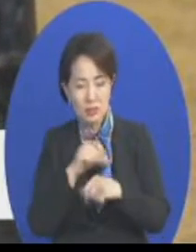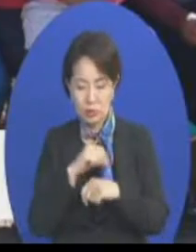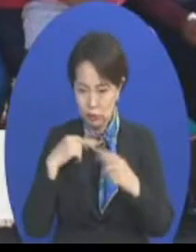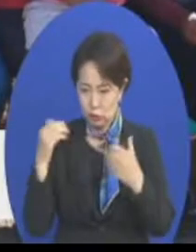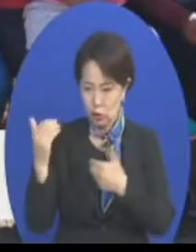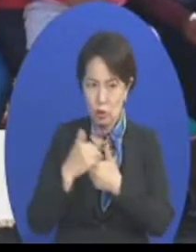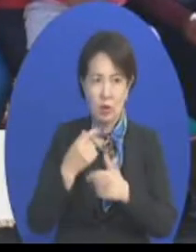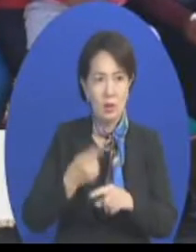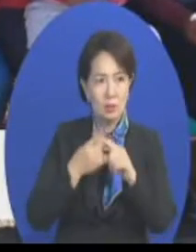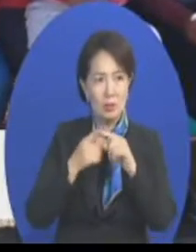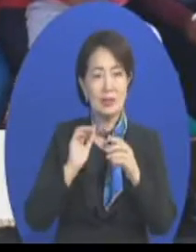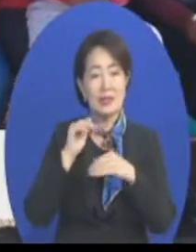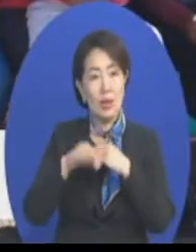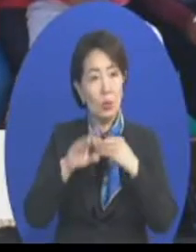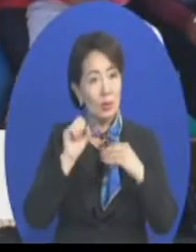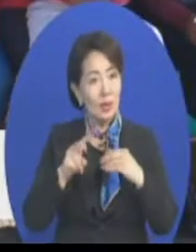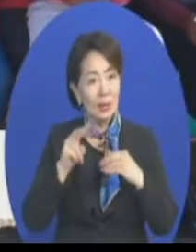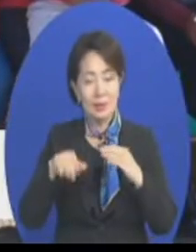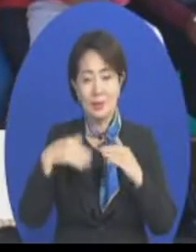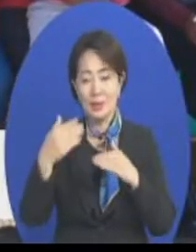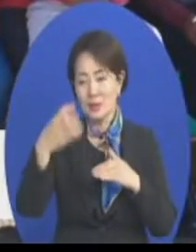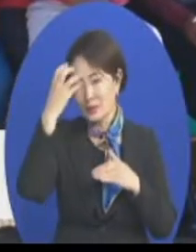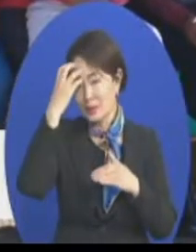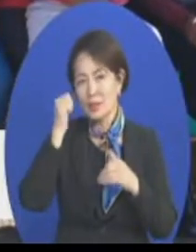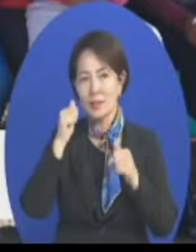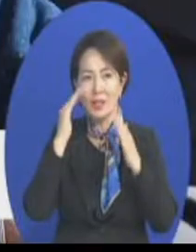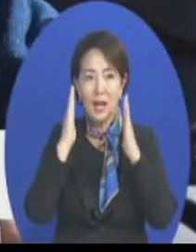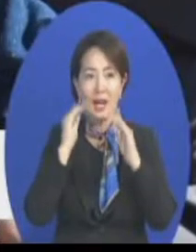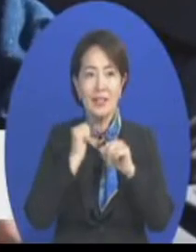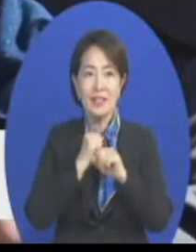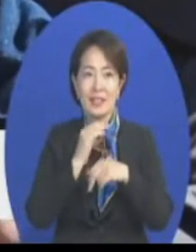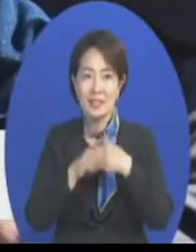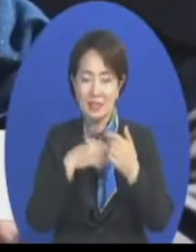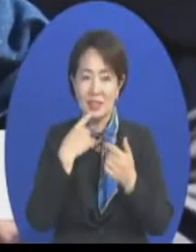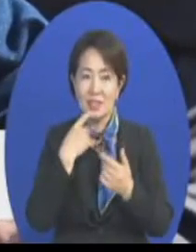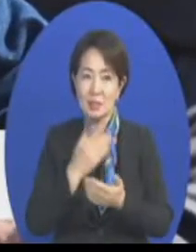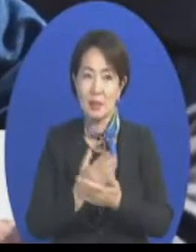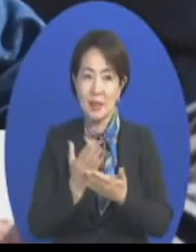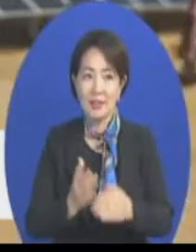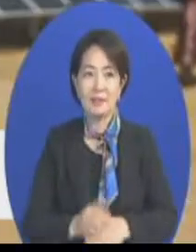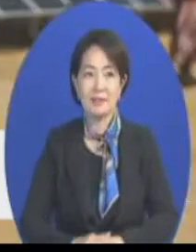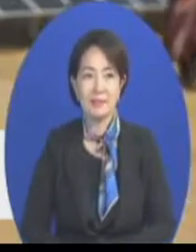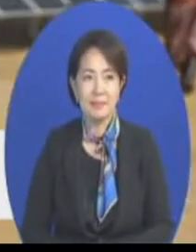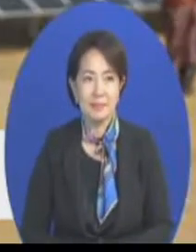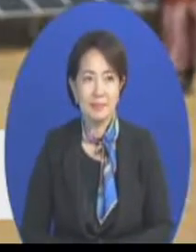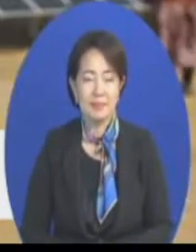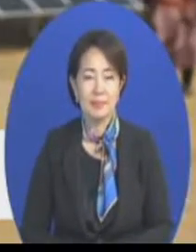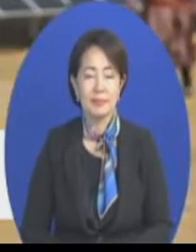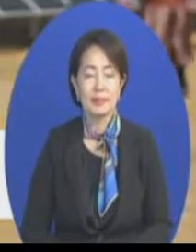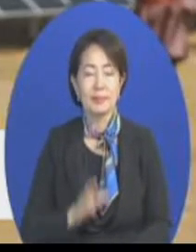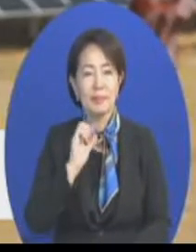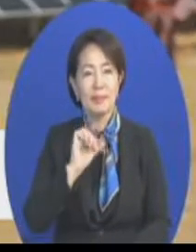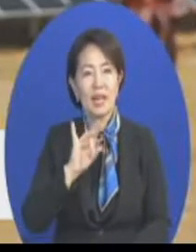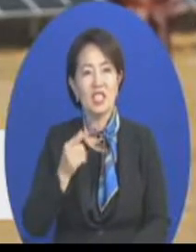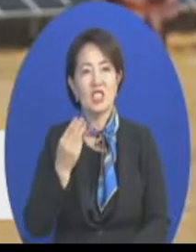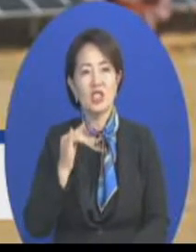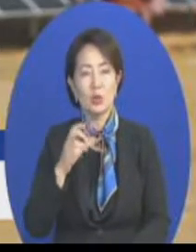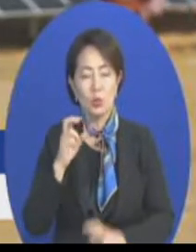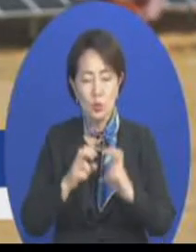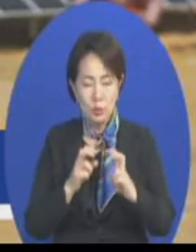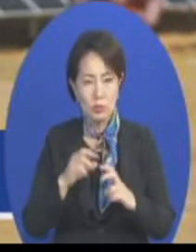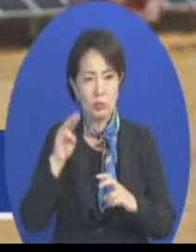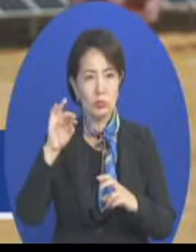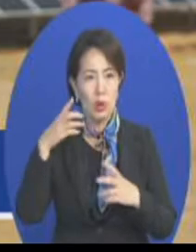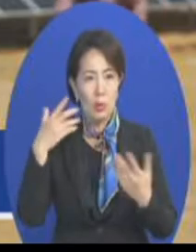давуу талтай. Цаашдаа засгийн газраас шат дараатай анхаарч ажиллана гэдгийг хэлж байна. Сэрний үйлдвэр барьмаар тог